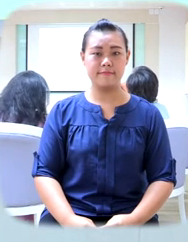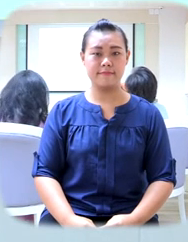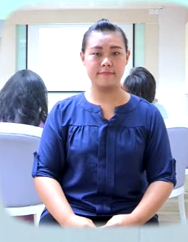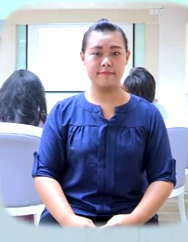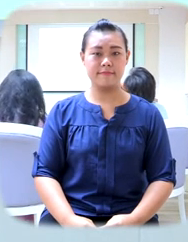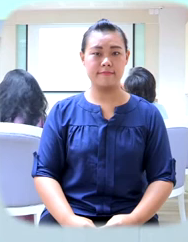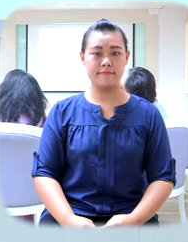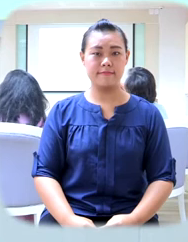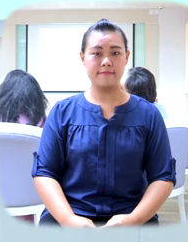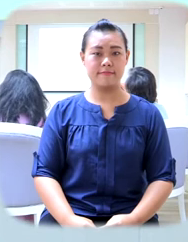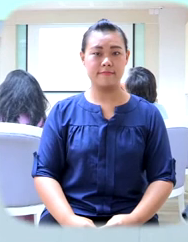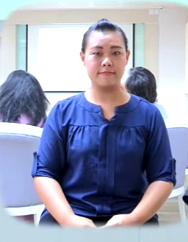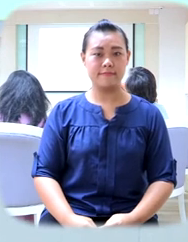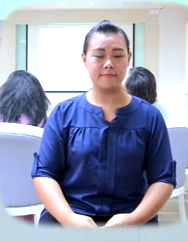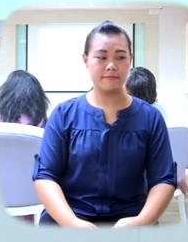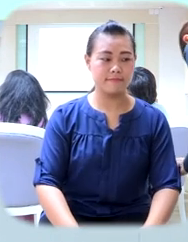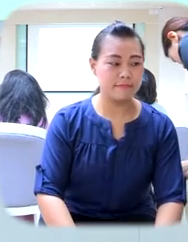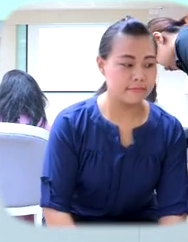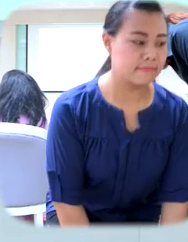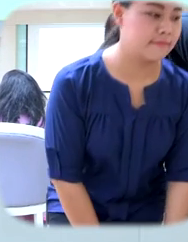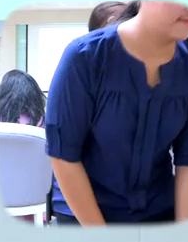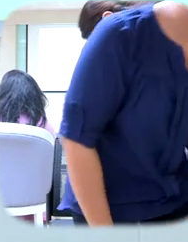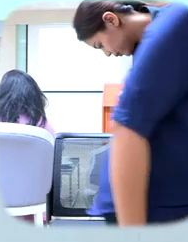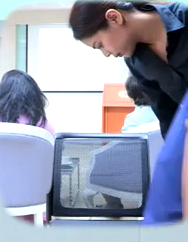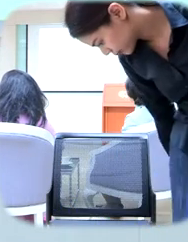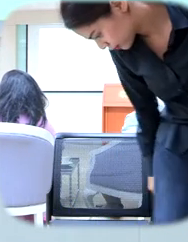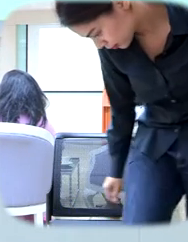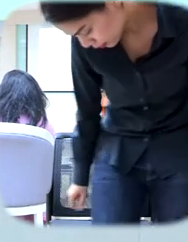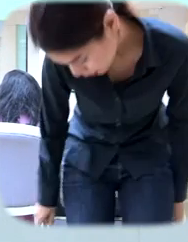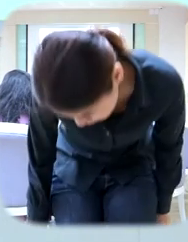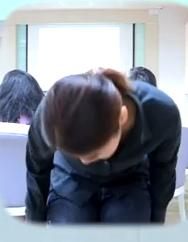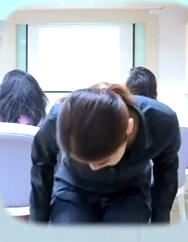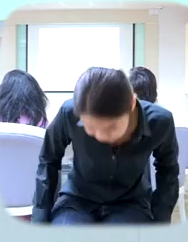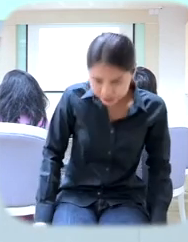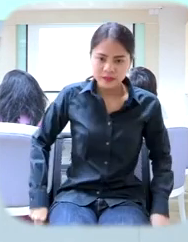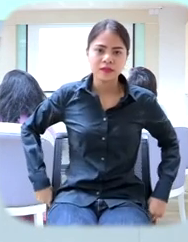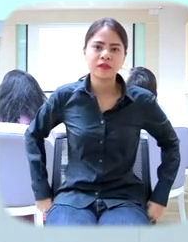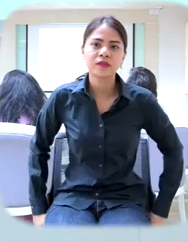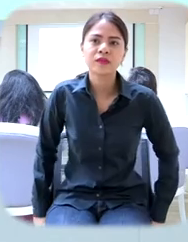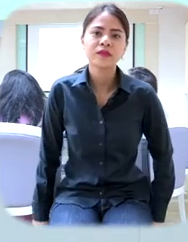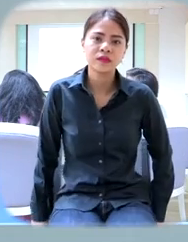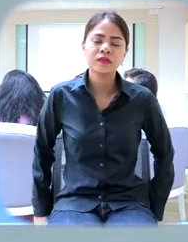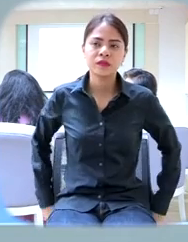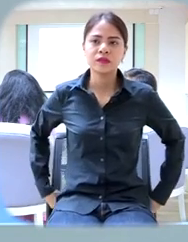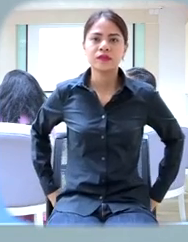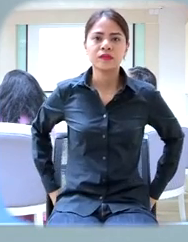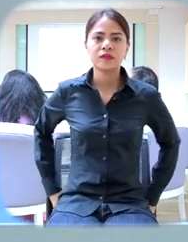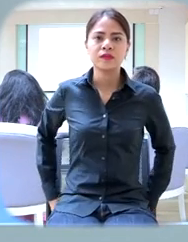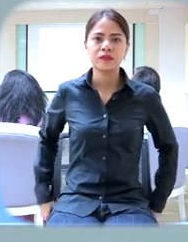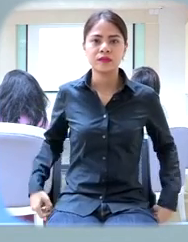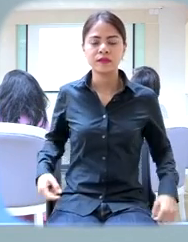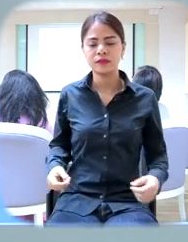Another interesting point about this is that it points to the use ofTexts that are no longer used